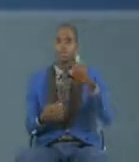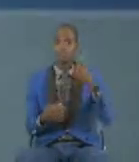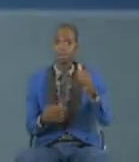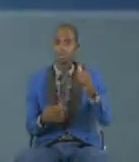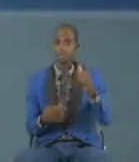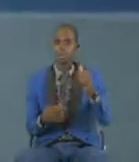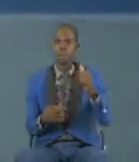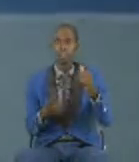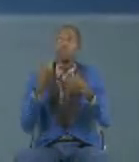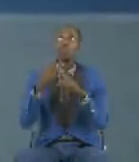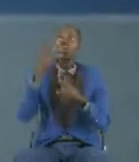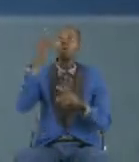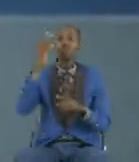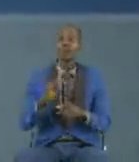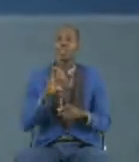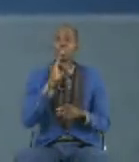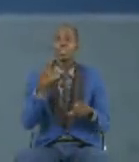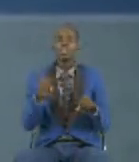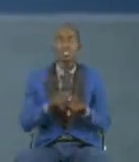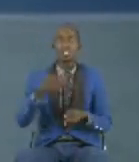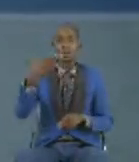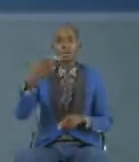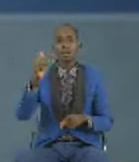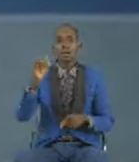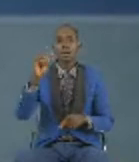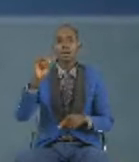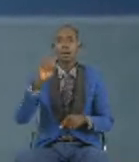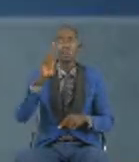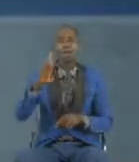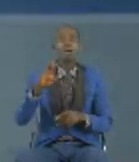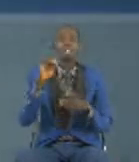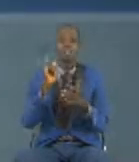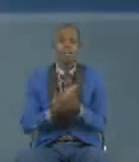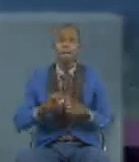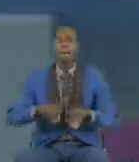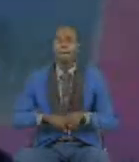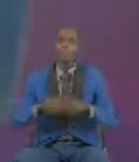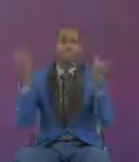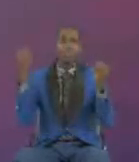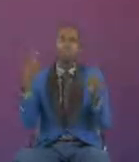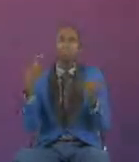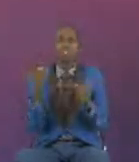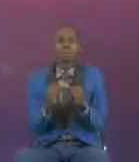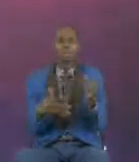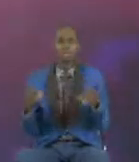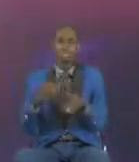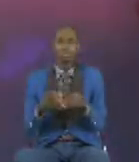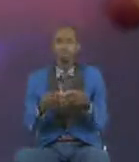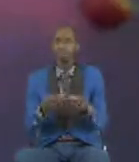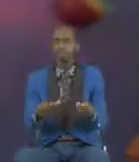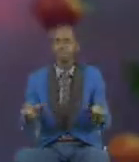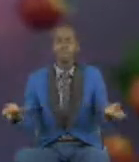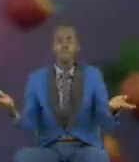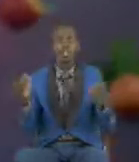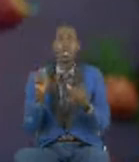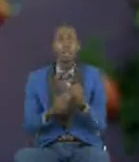Dixièmement, c'est comme le marteau, et comme un marteau qui brise le rocher. Est-ce qu'il y a une chose